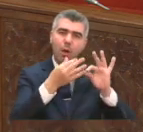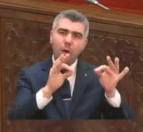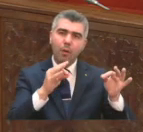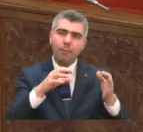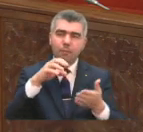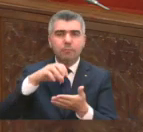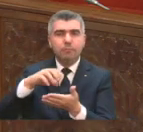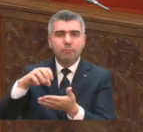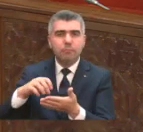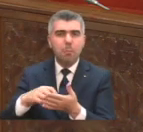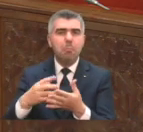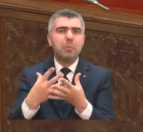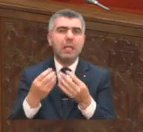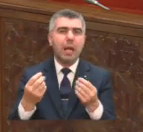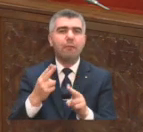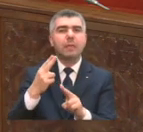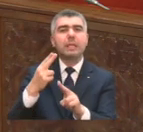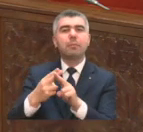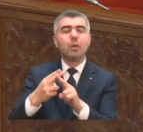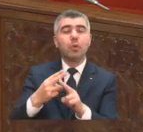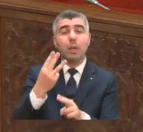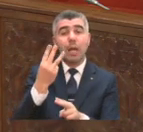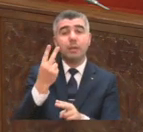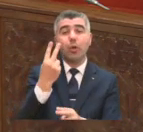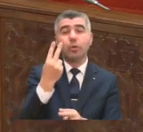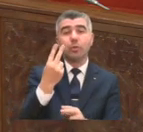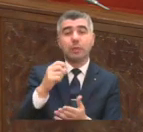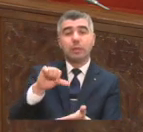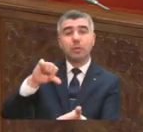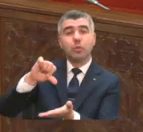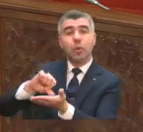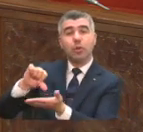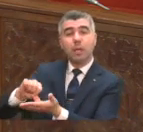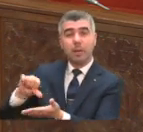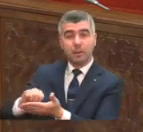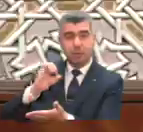ايت داود اكسيتيرا، كاين 23 سنتر اللي غادي تاهل. شكرا سيد الوزير.